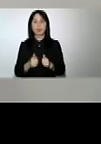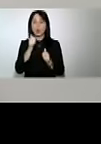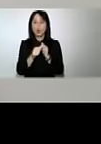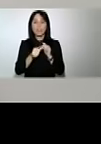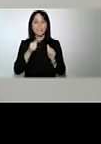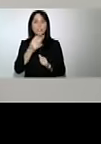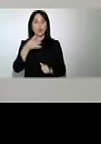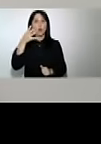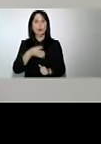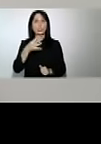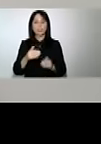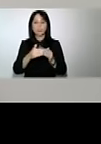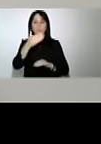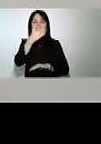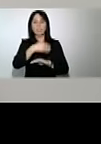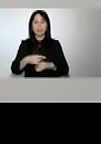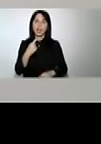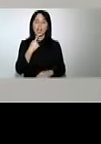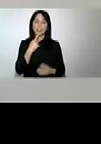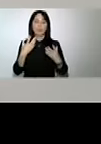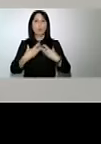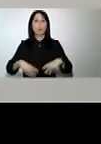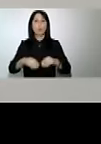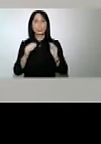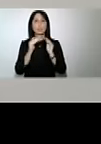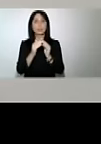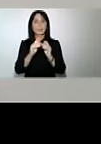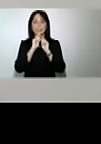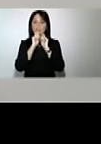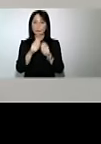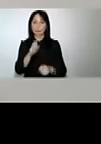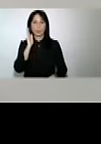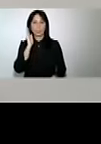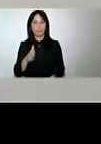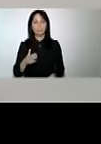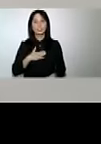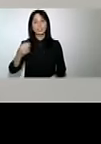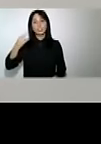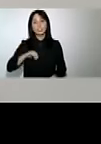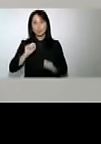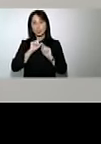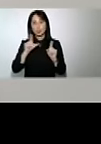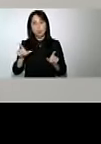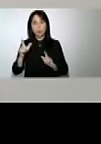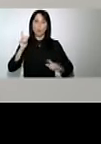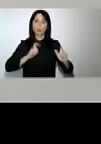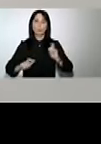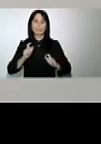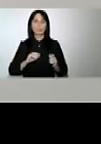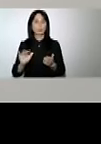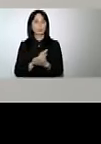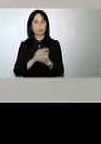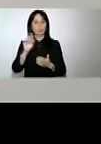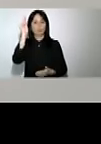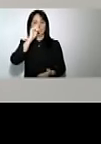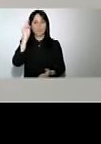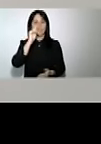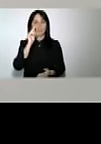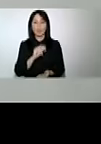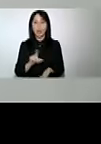მიიღებს. ყოველწლიურად 4000 უსახლკარო თუ გაჭირვებული ოჯახი ბინას საჩუქრად მიიღებს. ჩვენი შვილები სკოლასა თუ უნივერსიტეტში